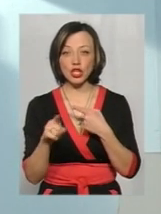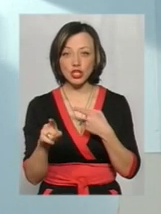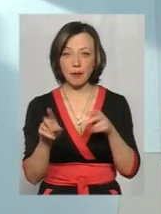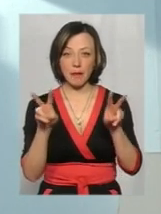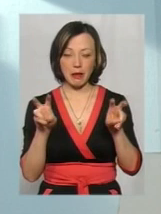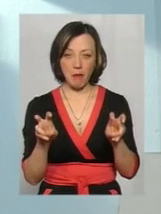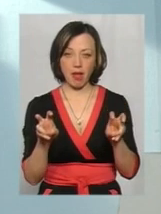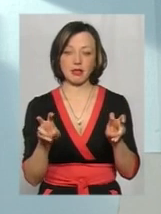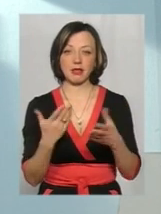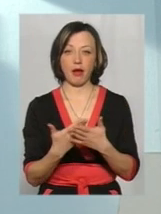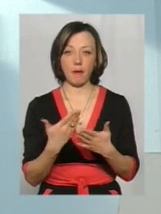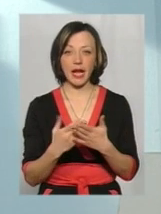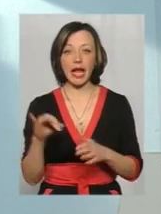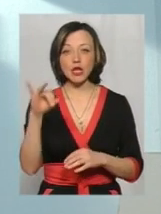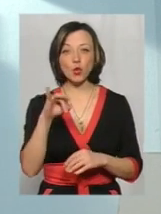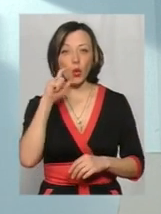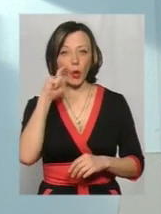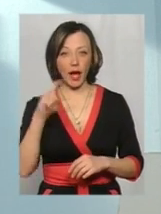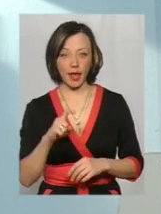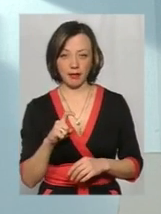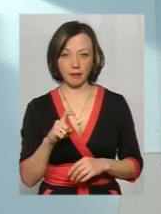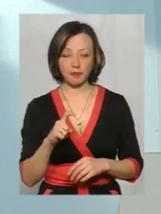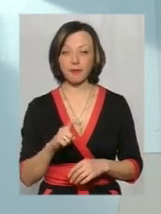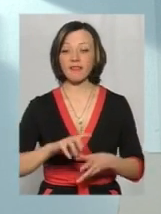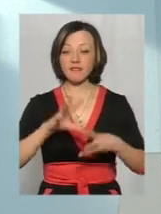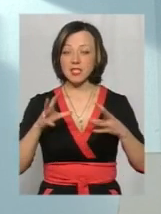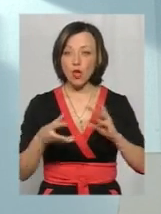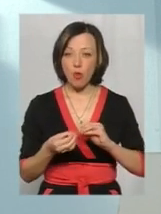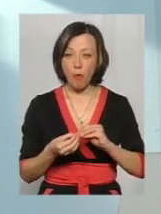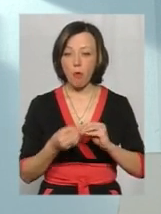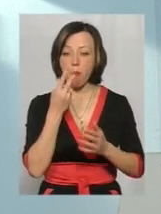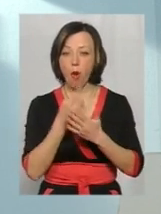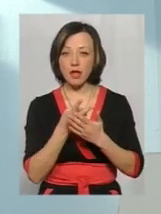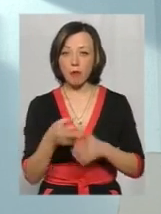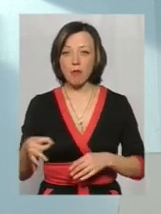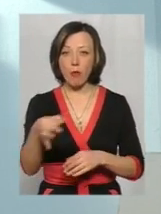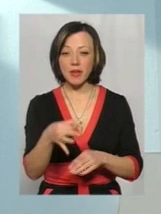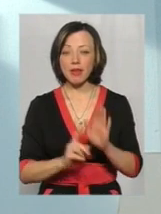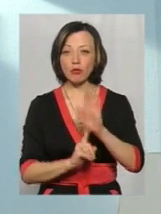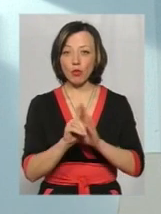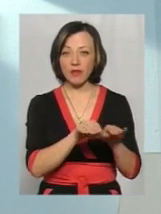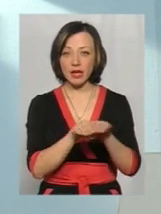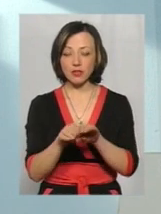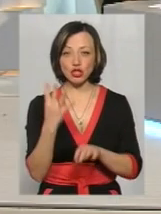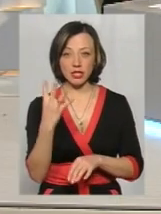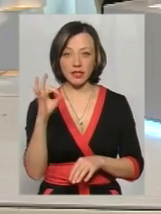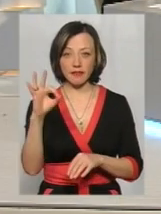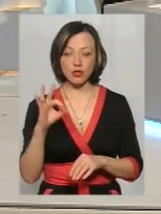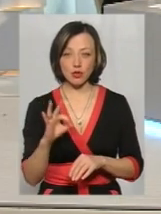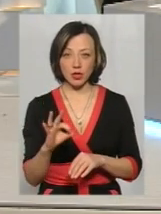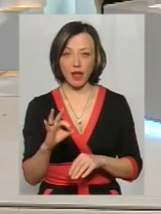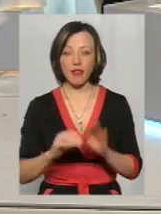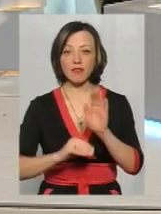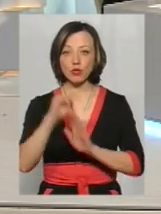предмет, зокрема, історію України, в цілому показник по області на початковому рівні 4%,